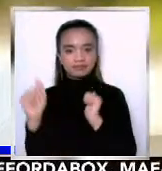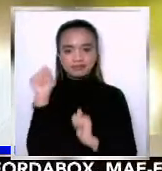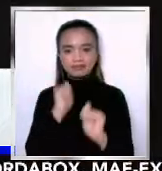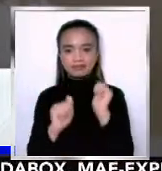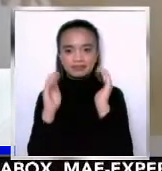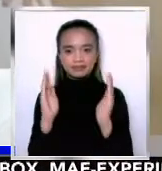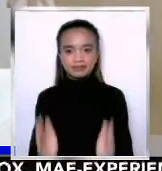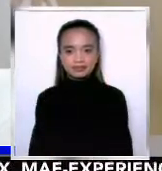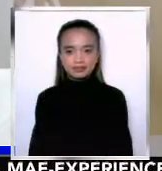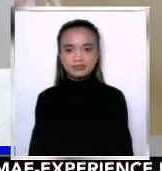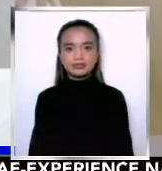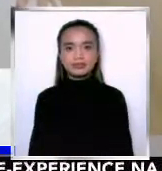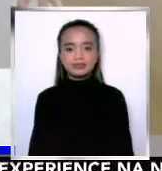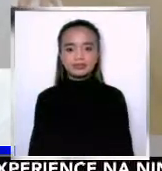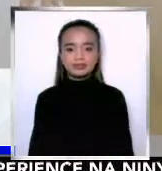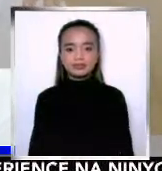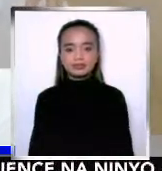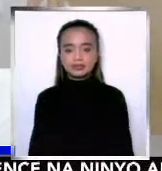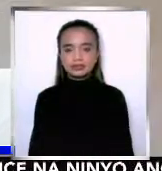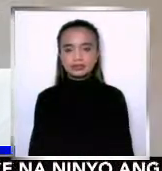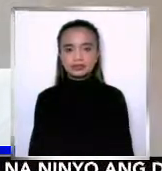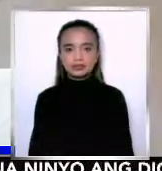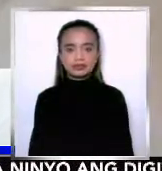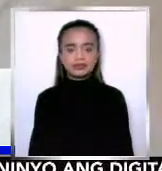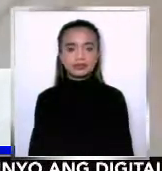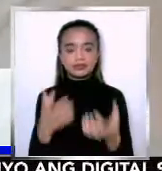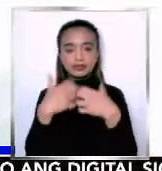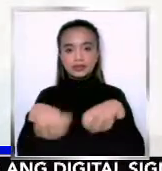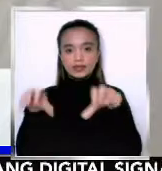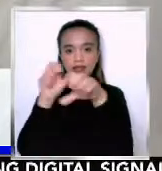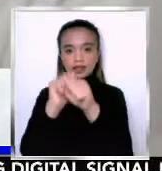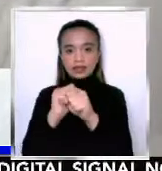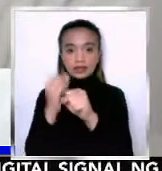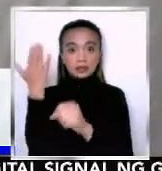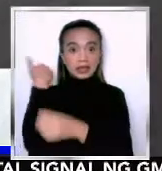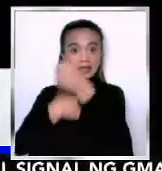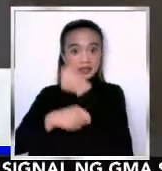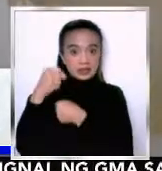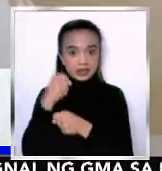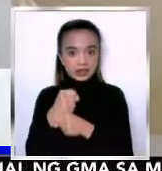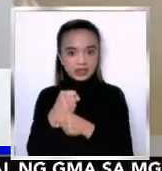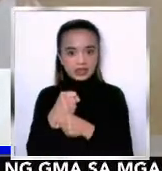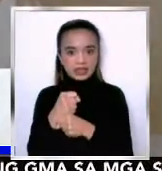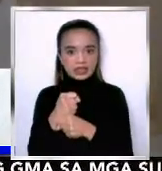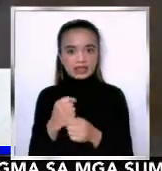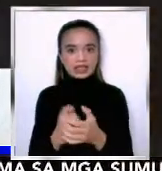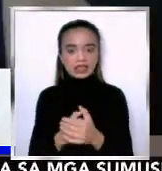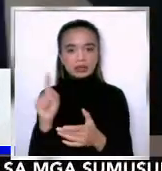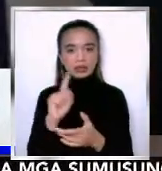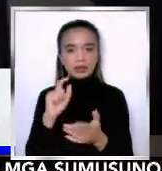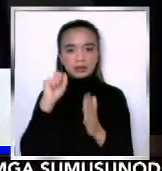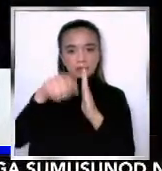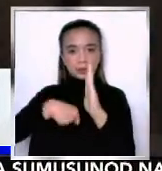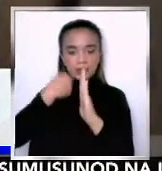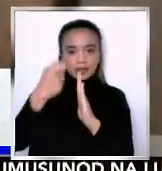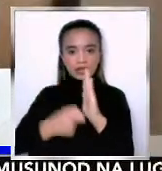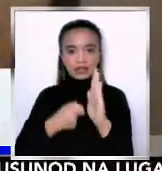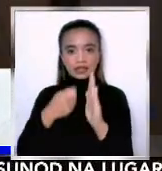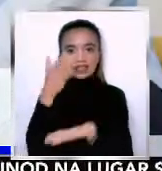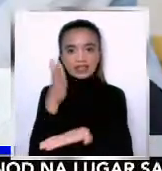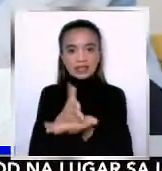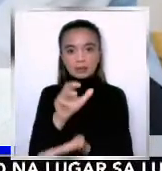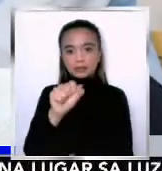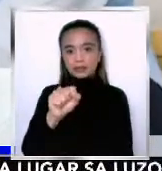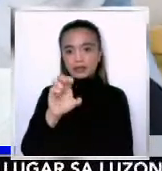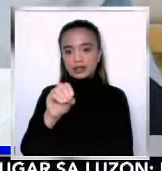Ablan. Sa pagtatapos ng Prima Donas last year, naputol ang pagsama sa taping ni Sofia dahil na rin sa age restriction